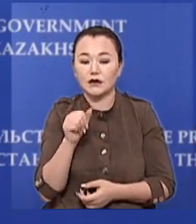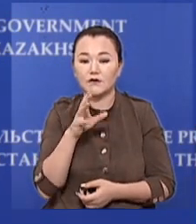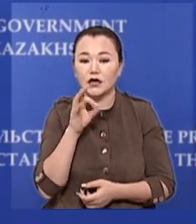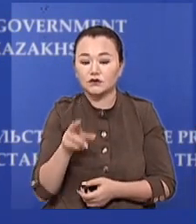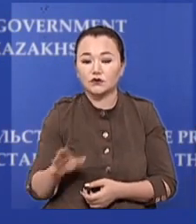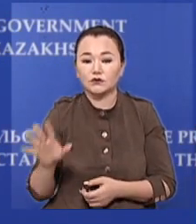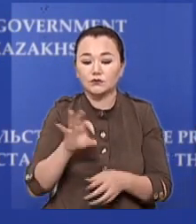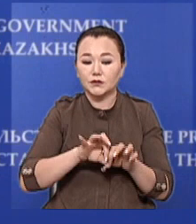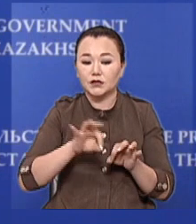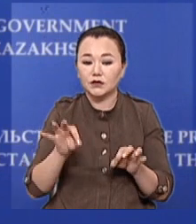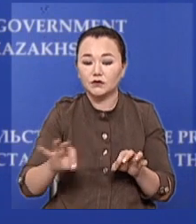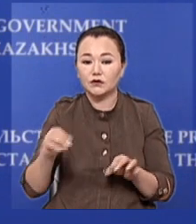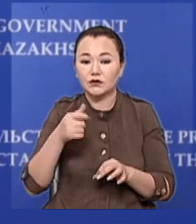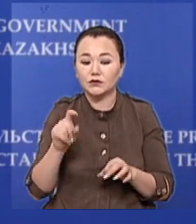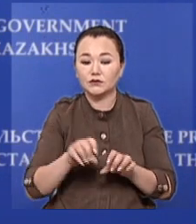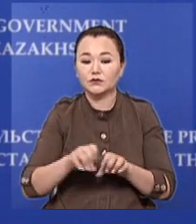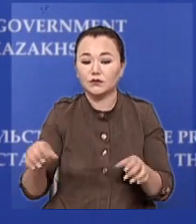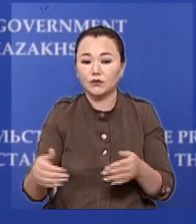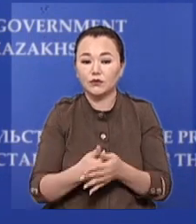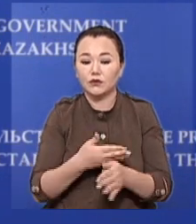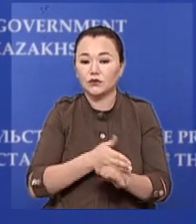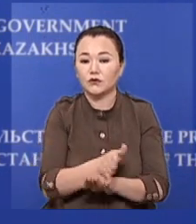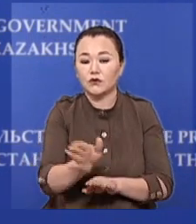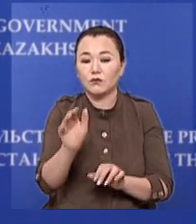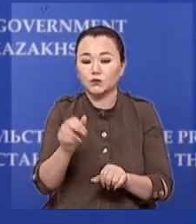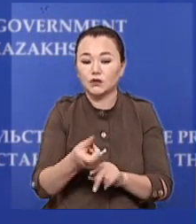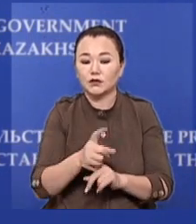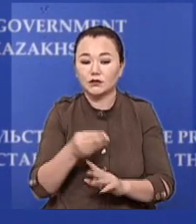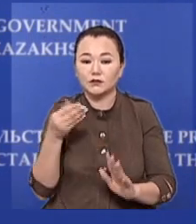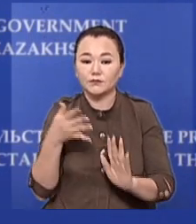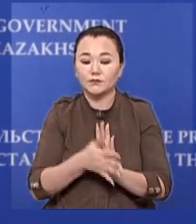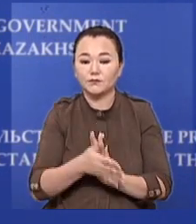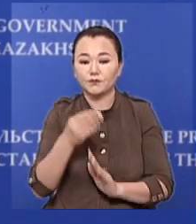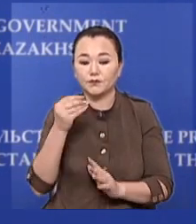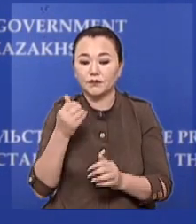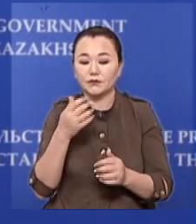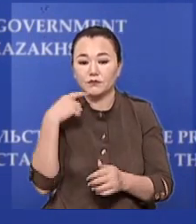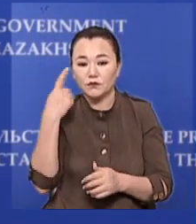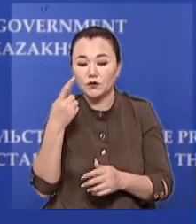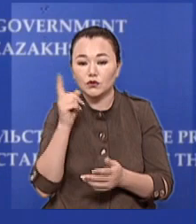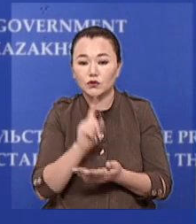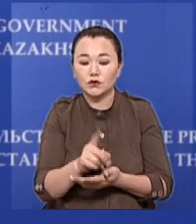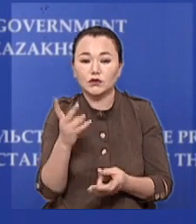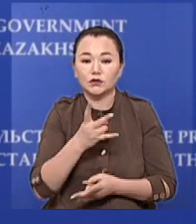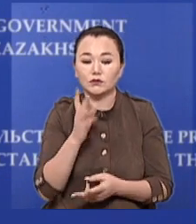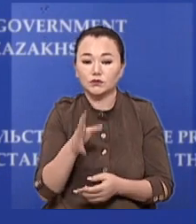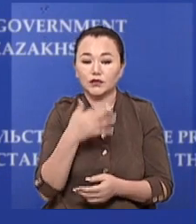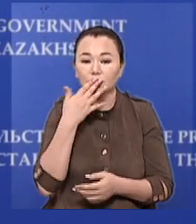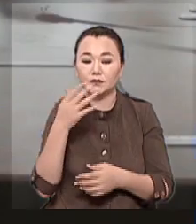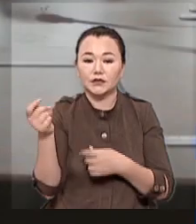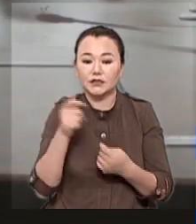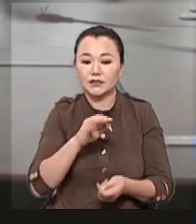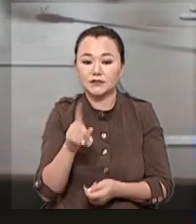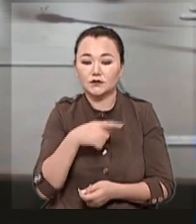можно протянуть и построить газопровод по новому маршруту. А это потребует вложения значительных средств. Еще один вариант – импорт газа из